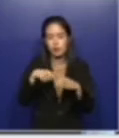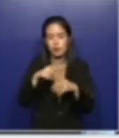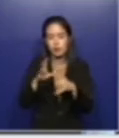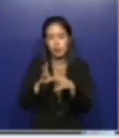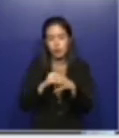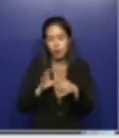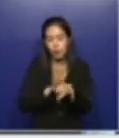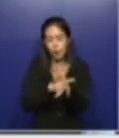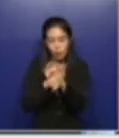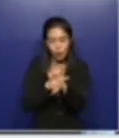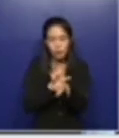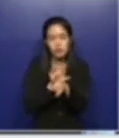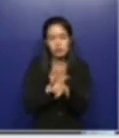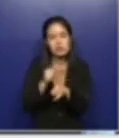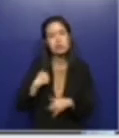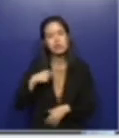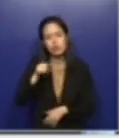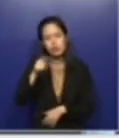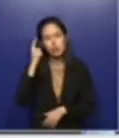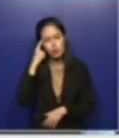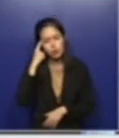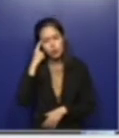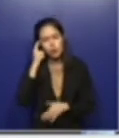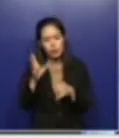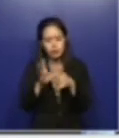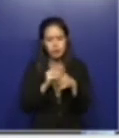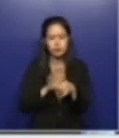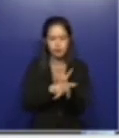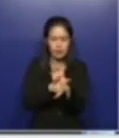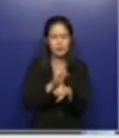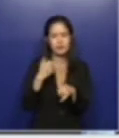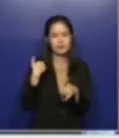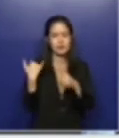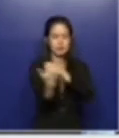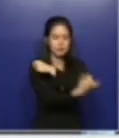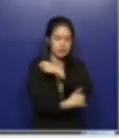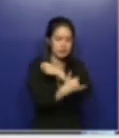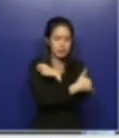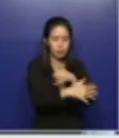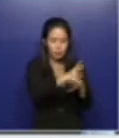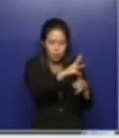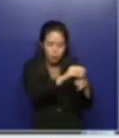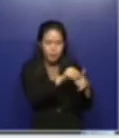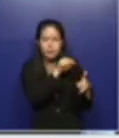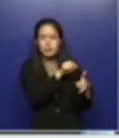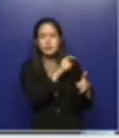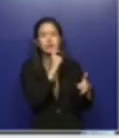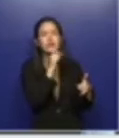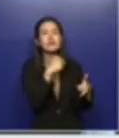ดคุณรู้อยู่แก่ใจว่าเชื้อมาอยู่ต่างประเทศคุณก็ยังปล่อยให้มันเข้ามาสู่ประเ